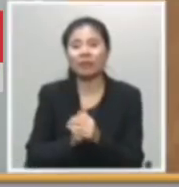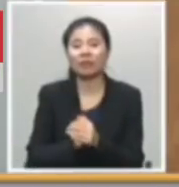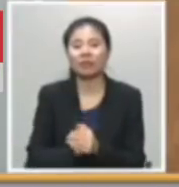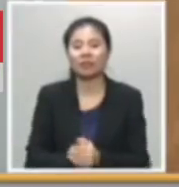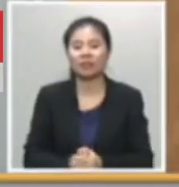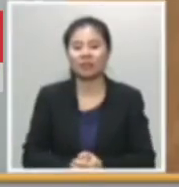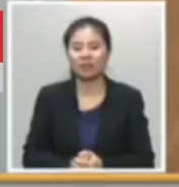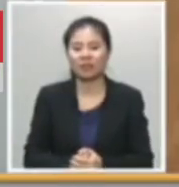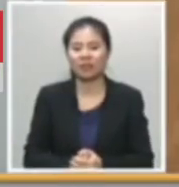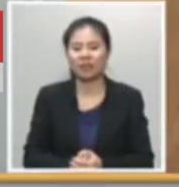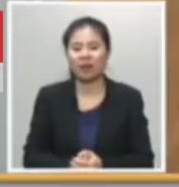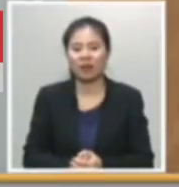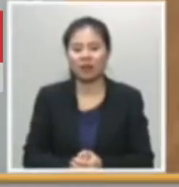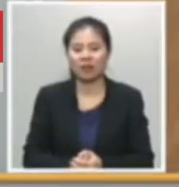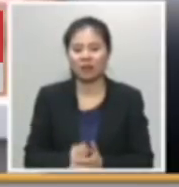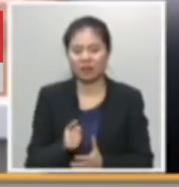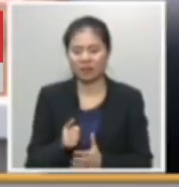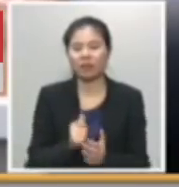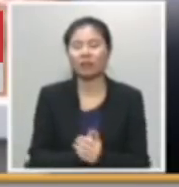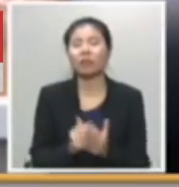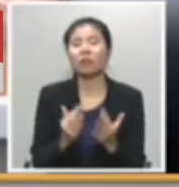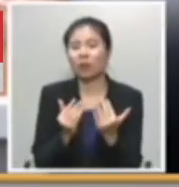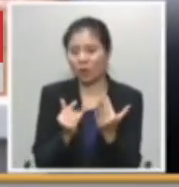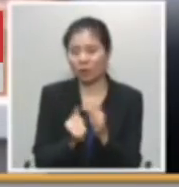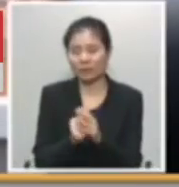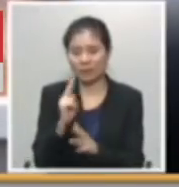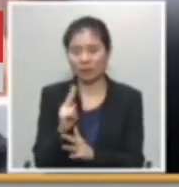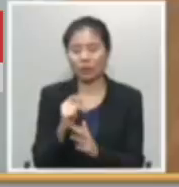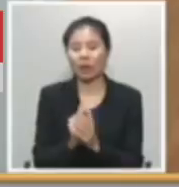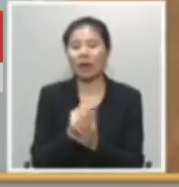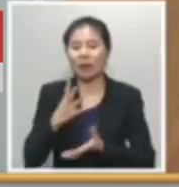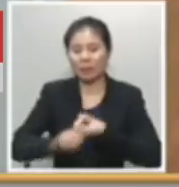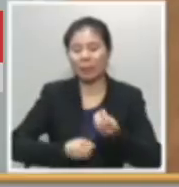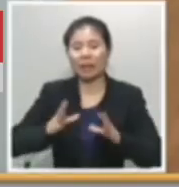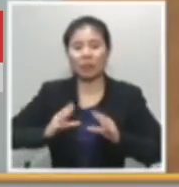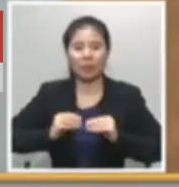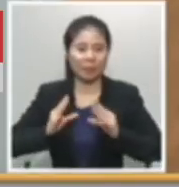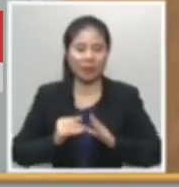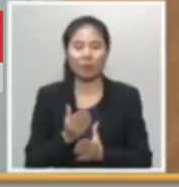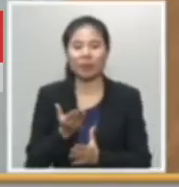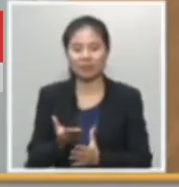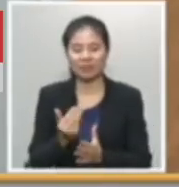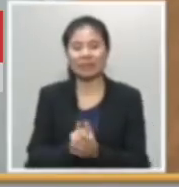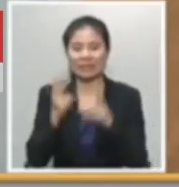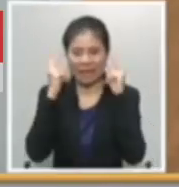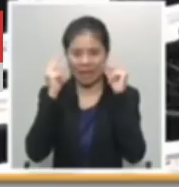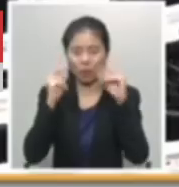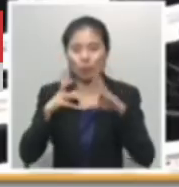อภิปรายไม่ไว้วางใจนะครับ ครับขอบพระคุณท่านประธานมากครับ ครับท่านนายกเชิญนะครับ